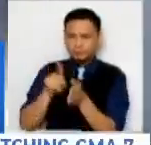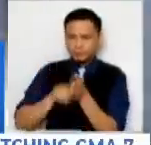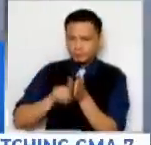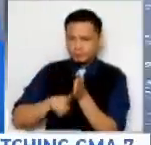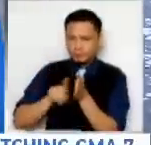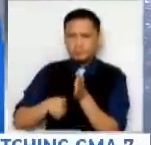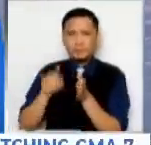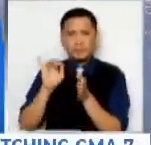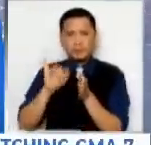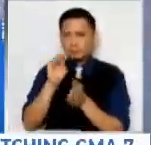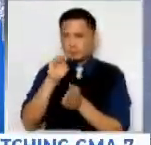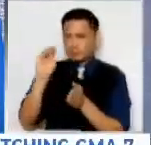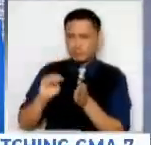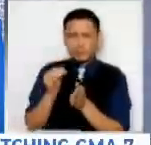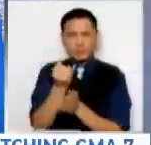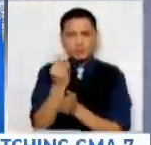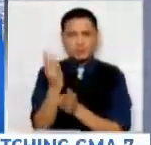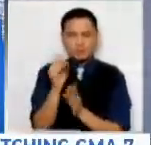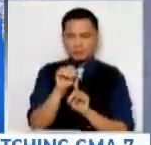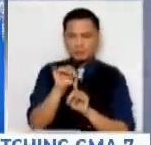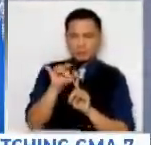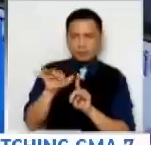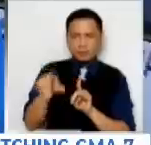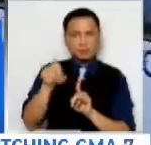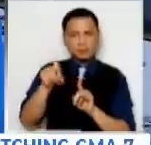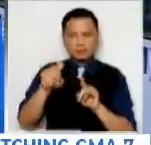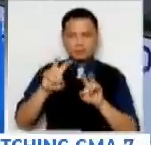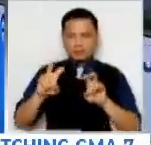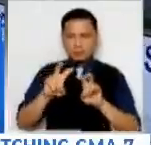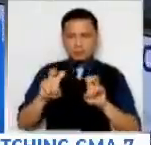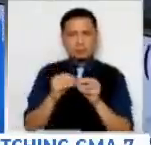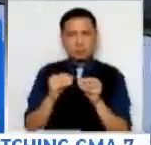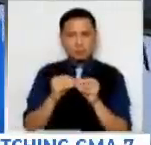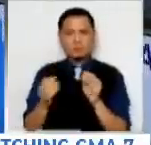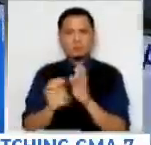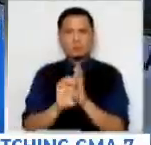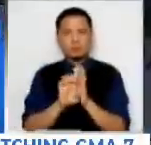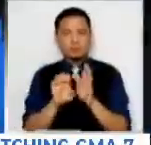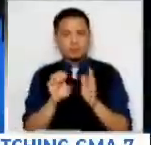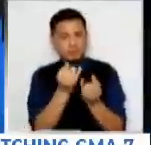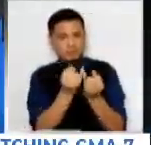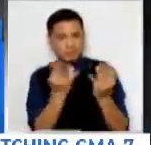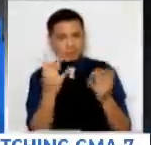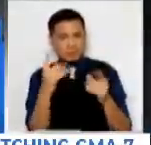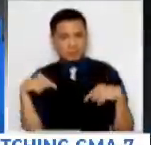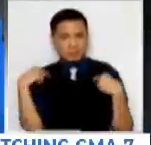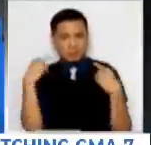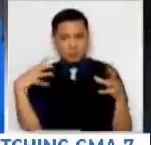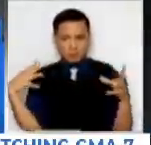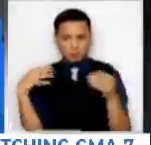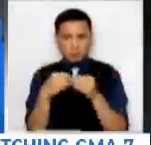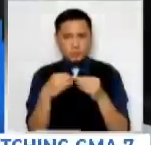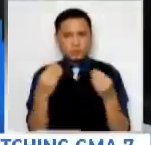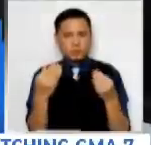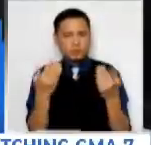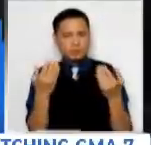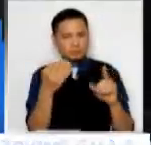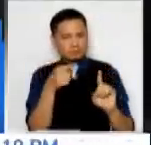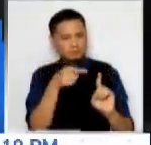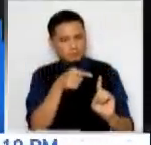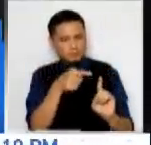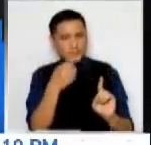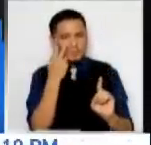Pero kailangan po tignan din natin the number of cases. Bagamat nakikita natin, there is this decline in the number